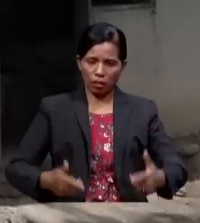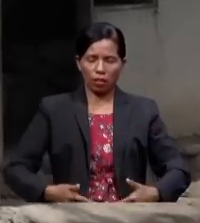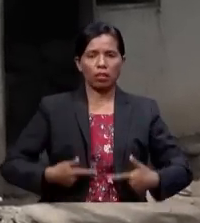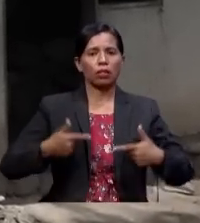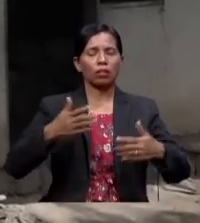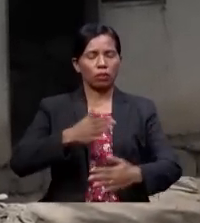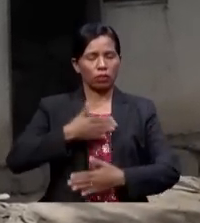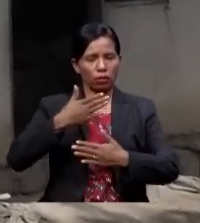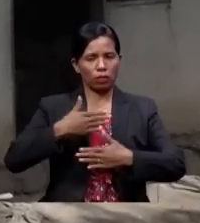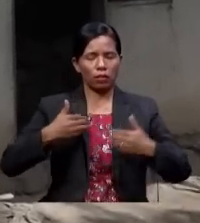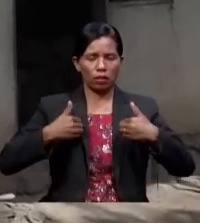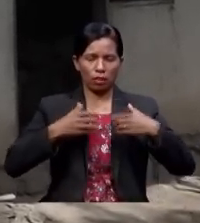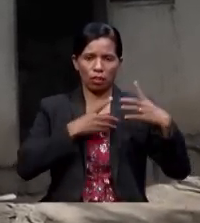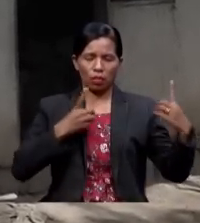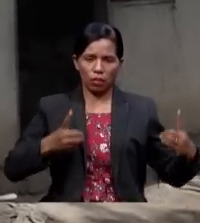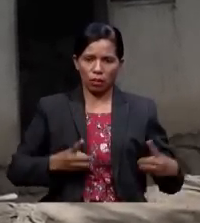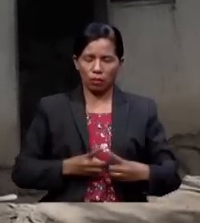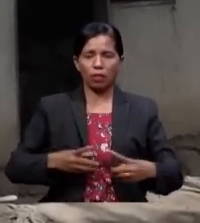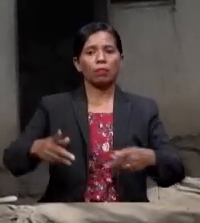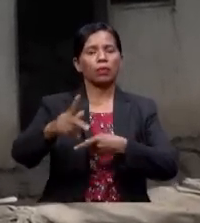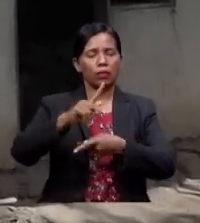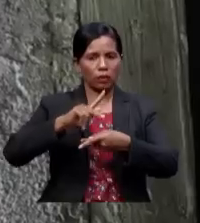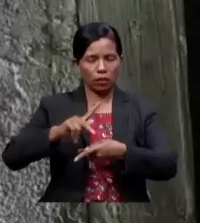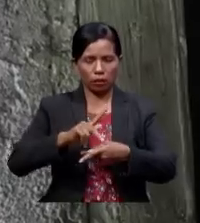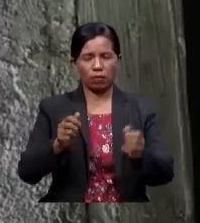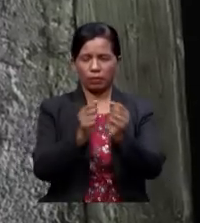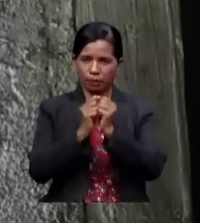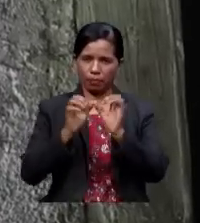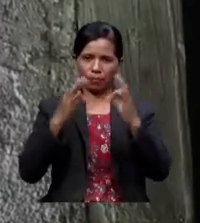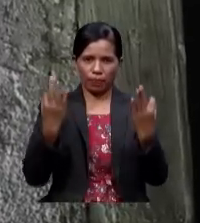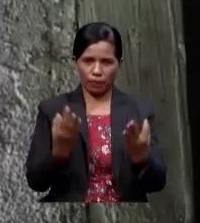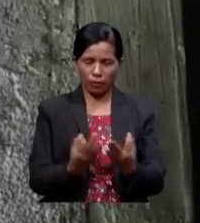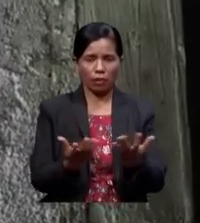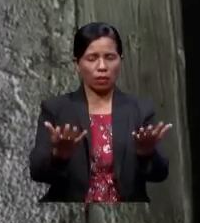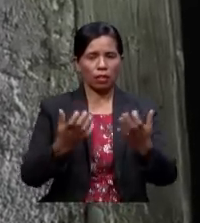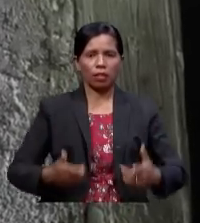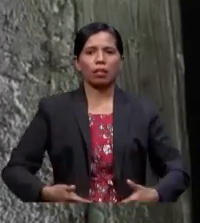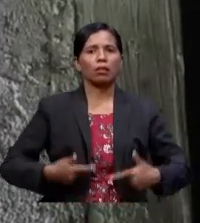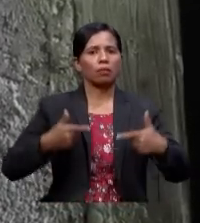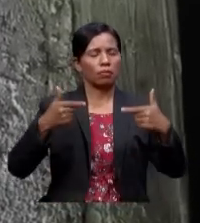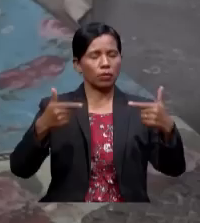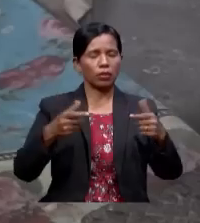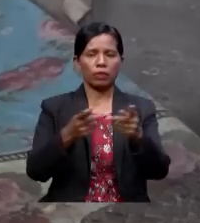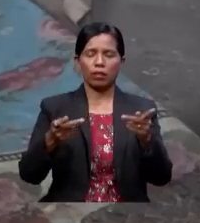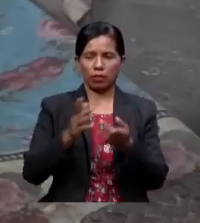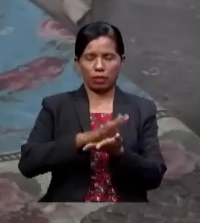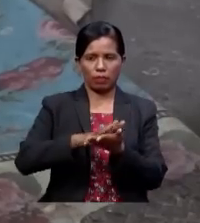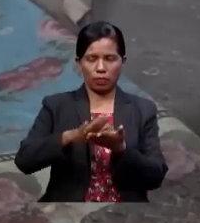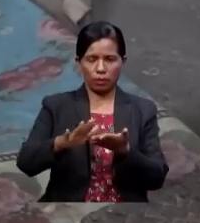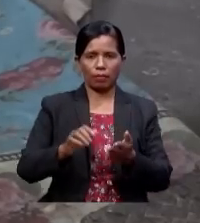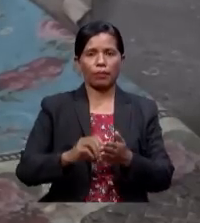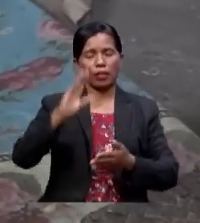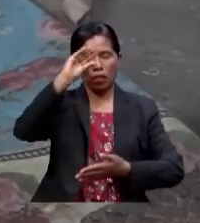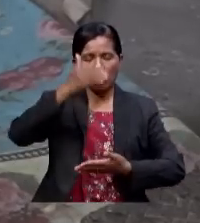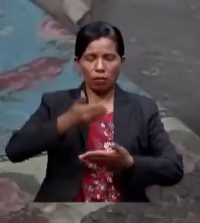domi no iha protesang hamutu kone familia, no hakarak Moris ya ambiente nebe mos. Uang